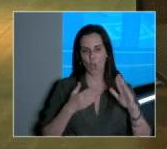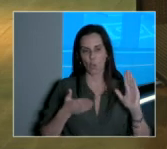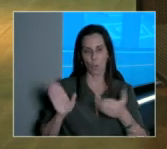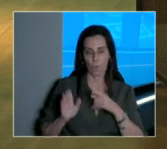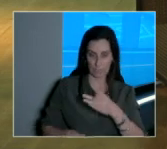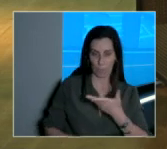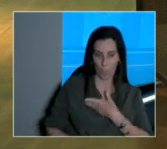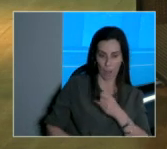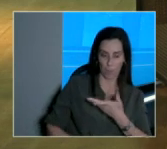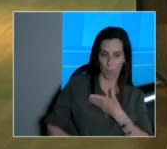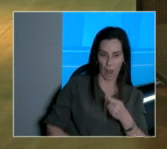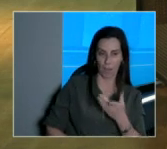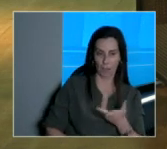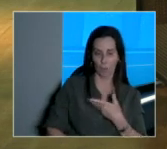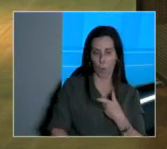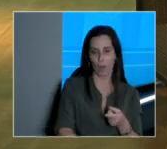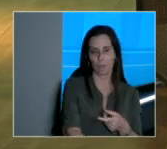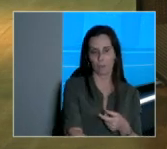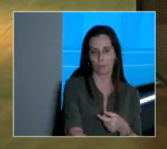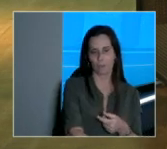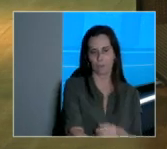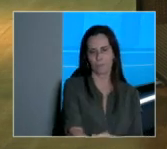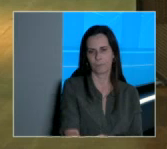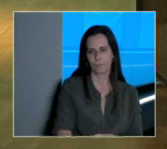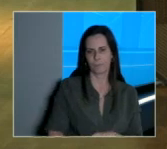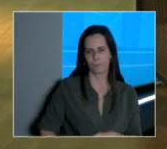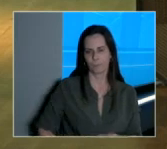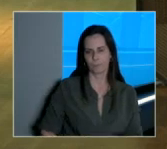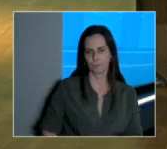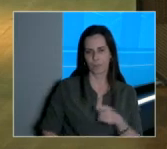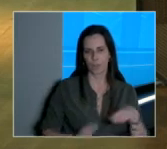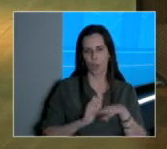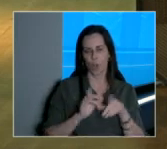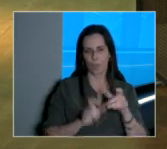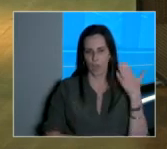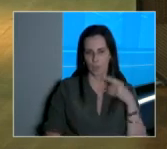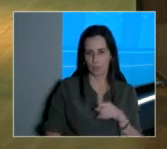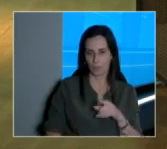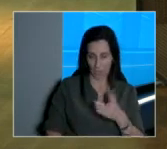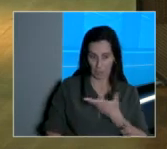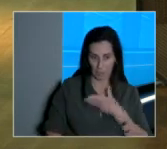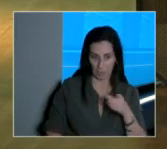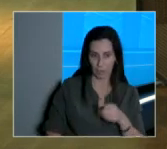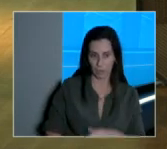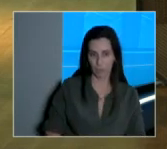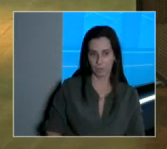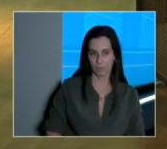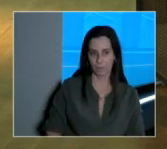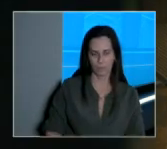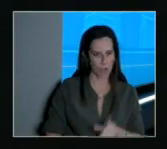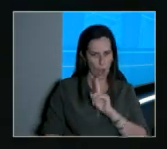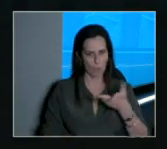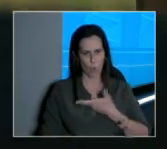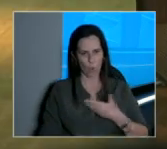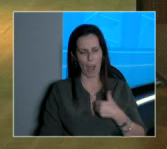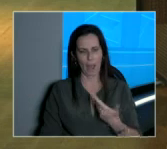מקובל עליך. אפשר את זה. אז אני שואל. אז ככה בית המשפט של עליון שלך. זה מקובל. אז זה החוק חסינות שלך. זה מקובל עליך. מה? זה מקובל עליך. זה בוודאי שלא